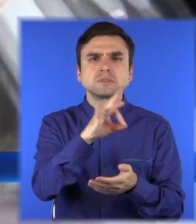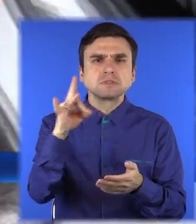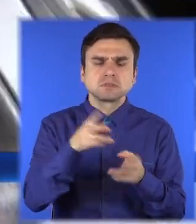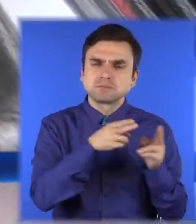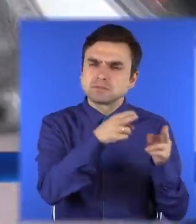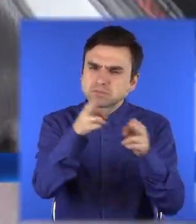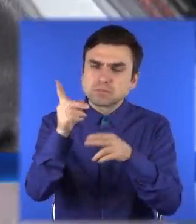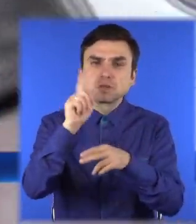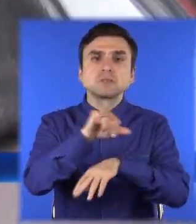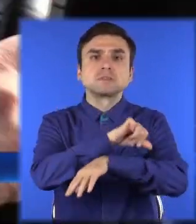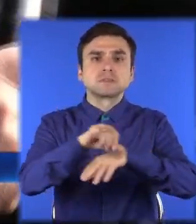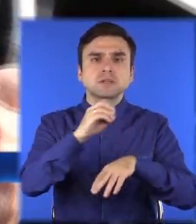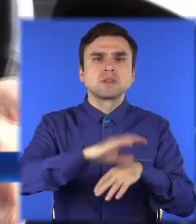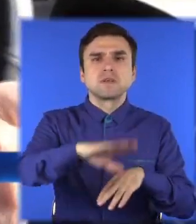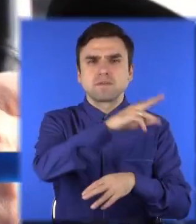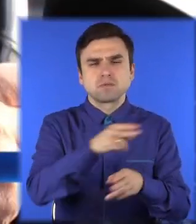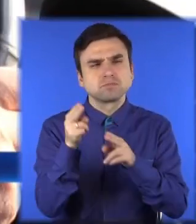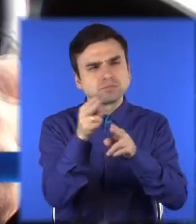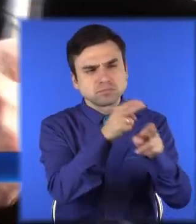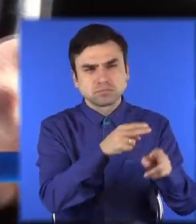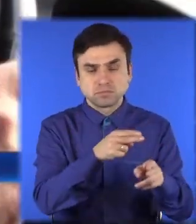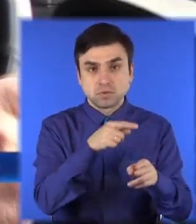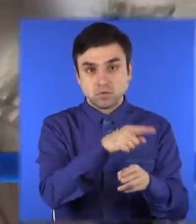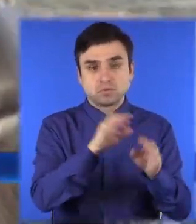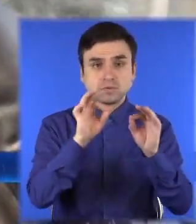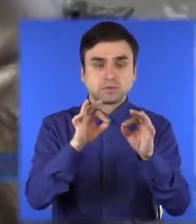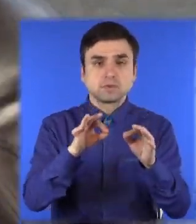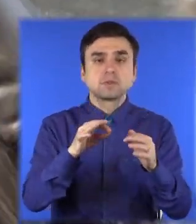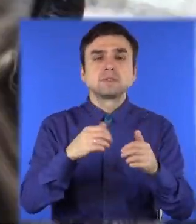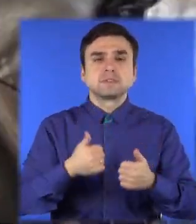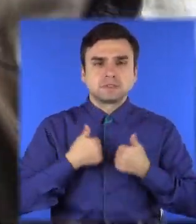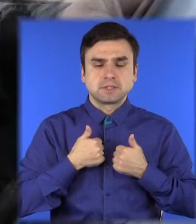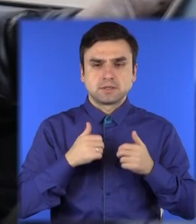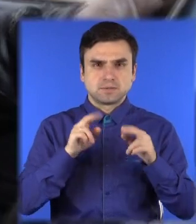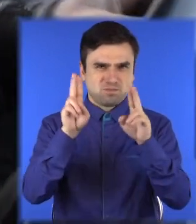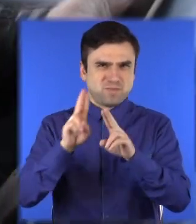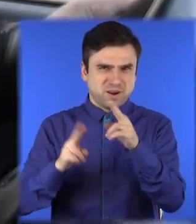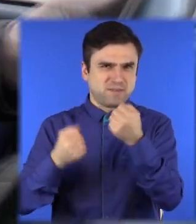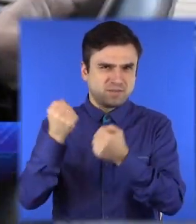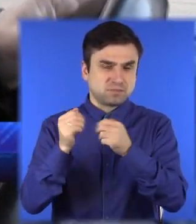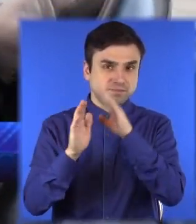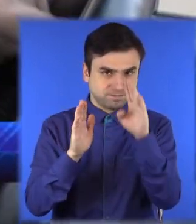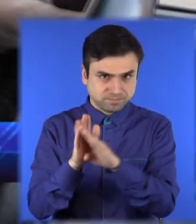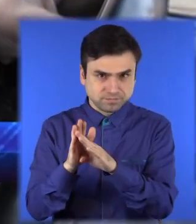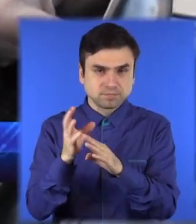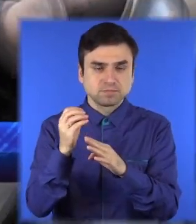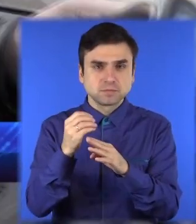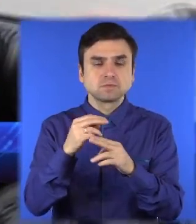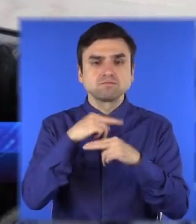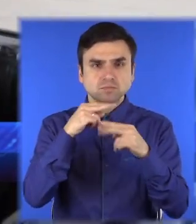Він рекомендує обов'язково дотримуватись правил дорожнього руху та повністю концентрувати увагу на дорозі. Щоб біжати